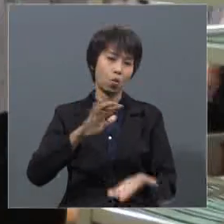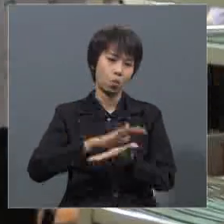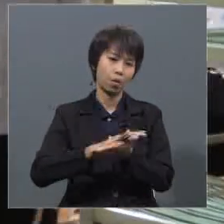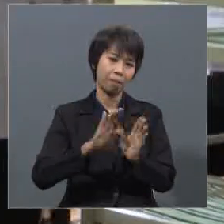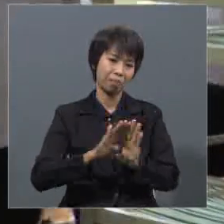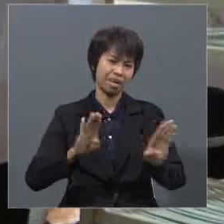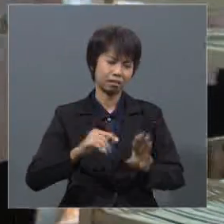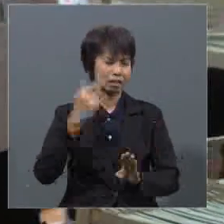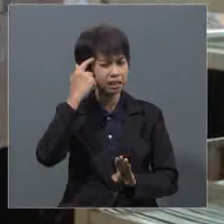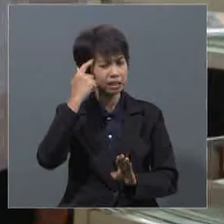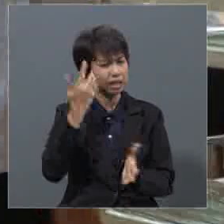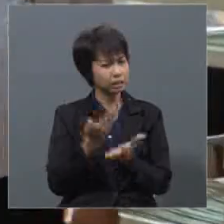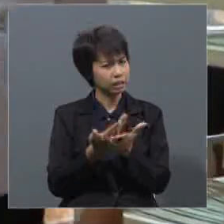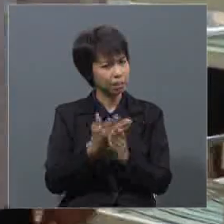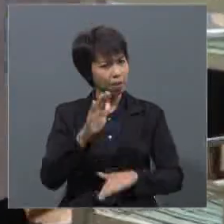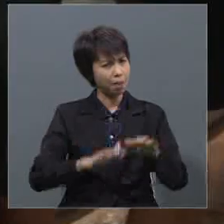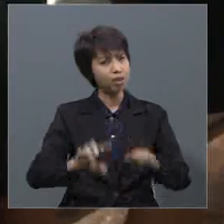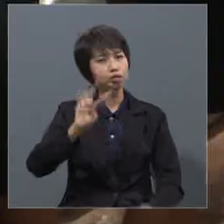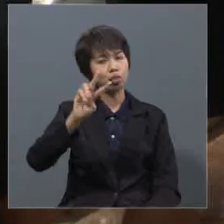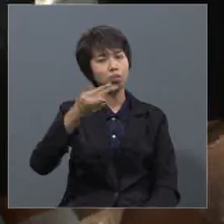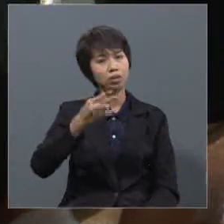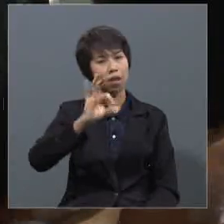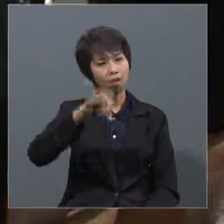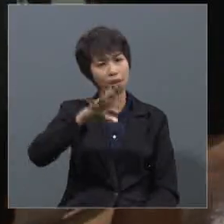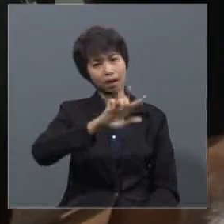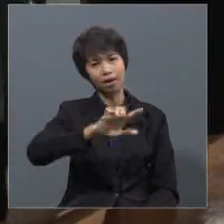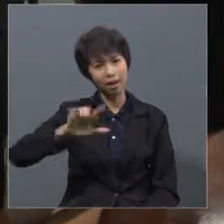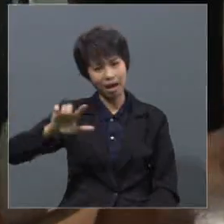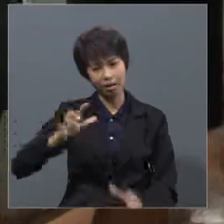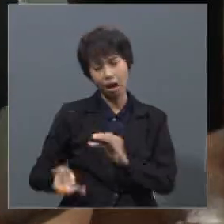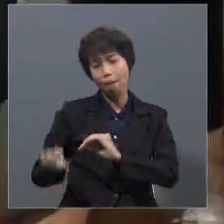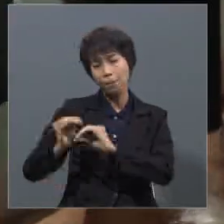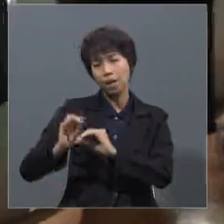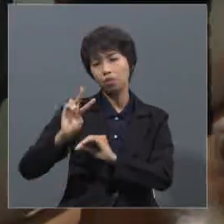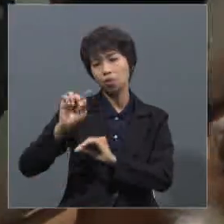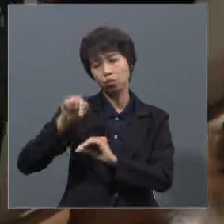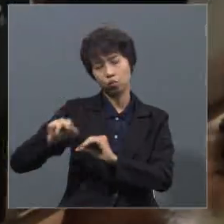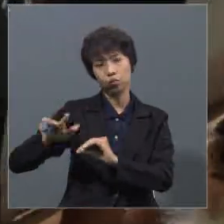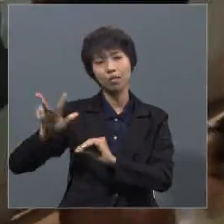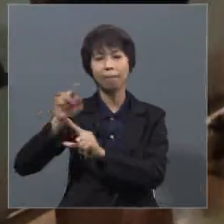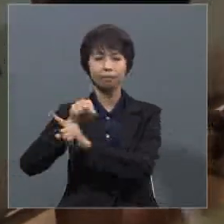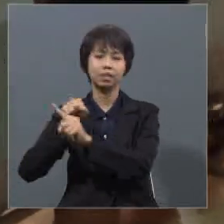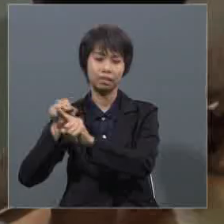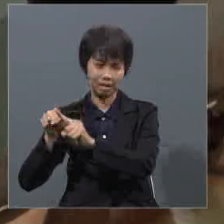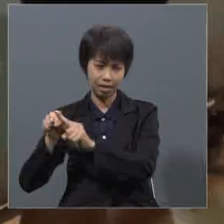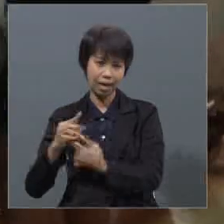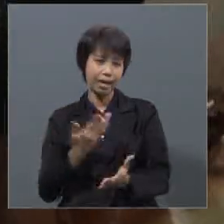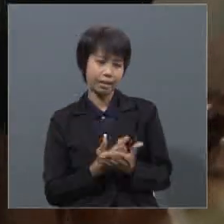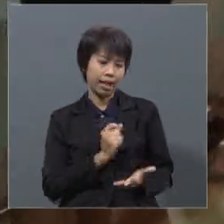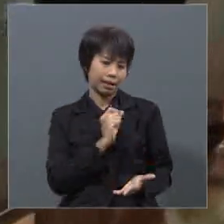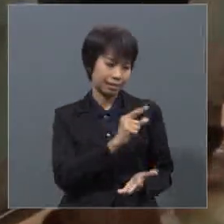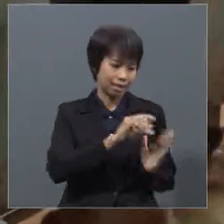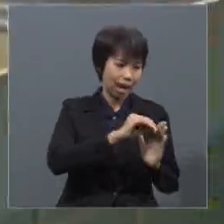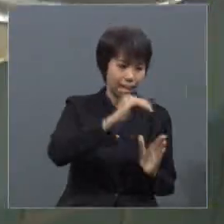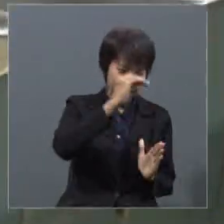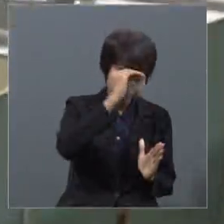ที่29,000ล้านบาทซึ่งเพิ่มขึ้น 2.3%จากปีก่อนแบ่งเป็นค่าเทอมแล้วก็ค่าธรรมเนียมนะ